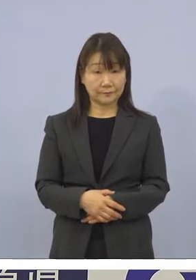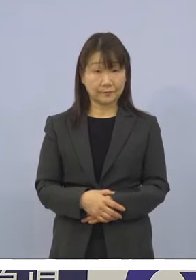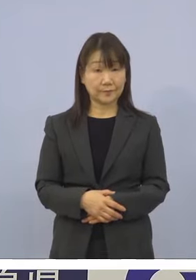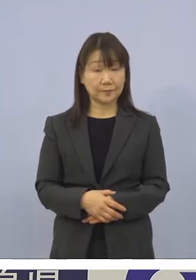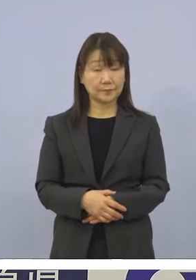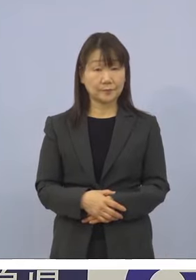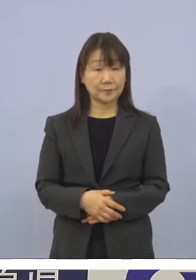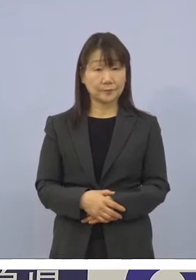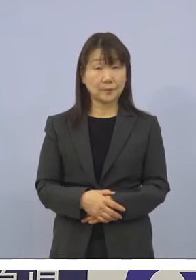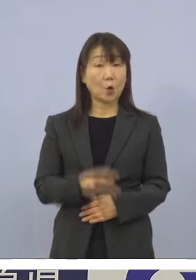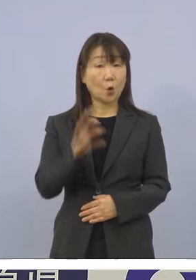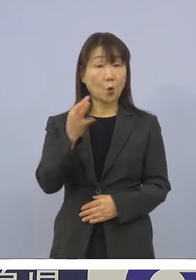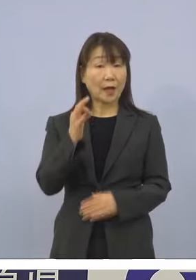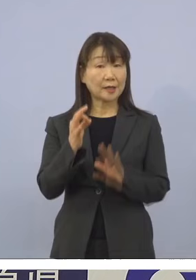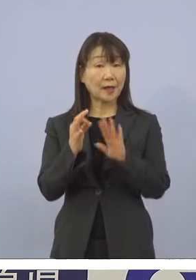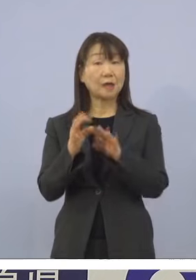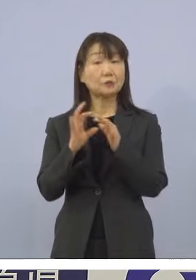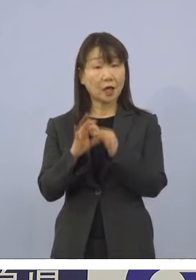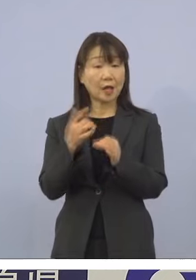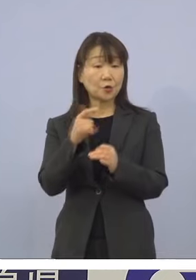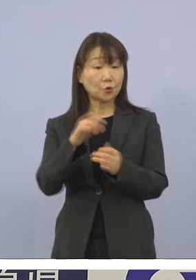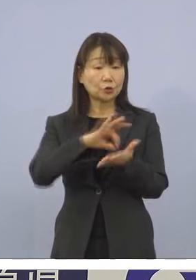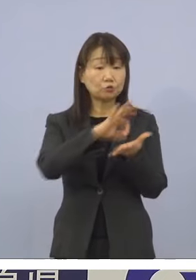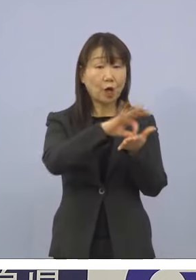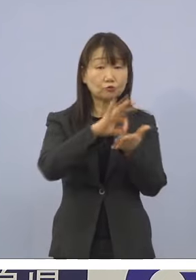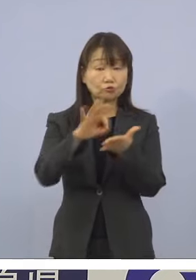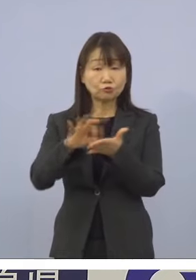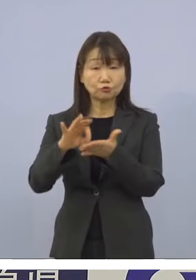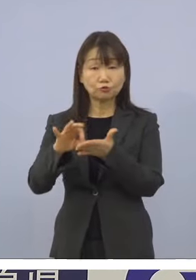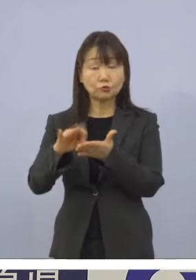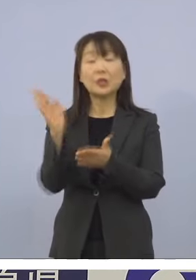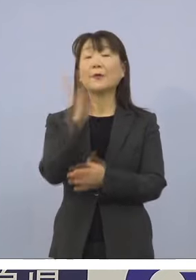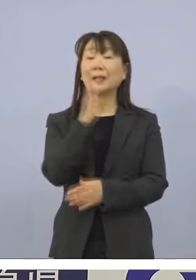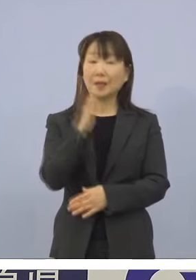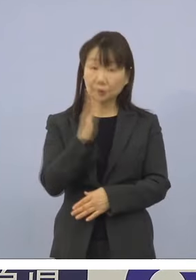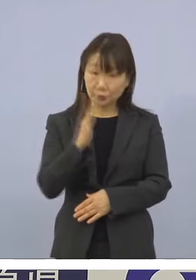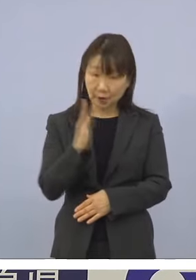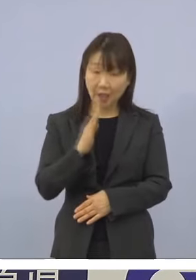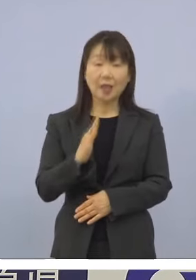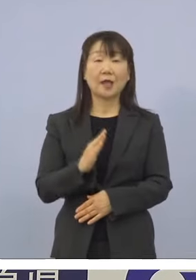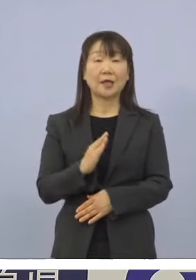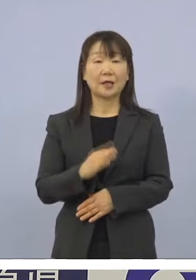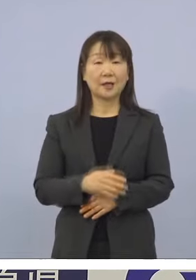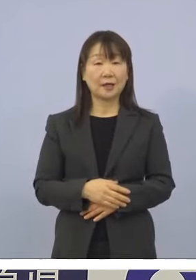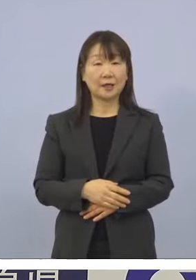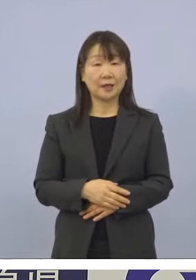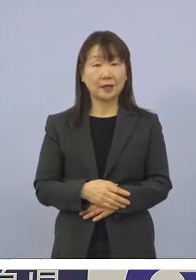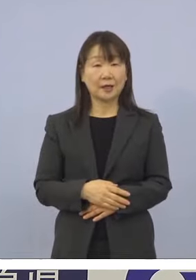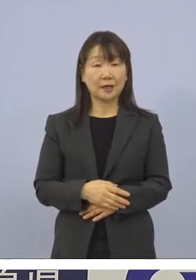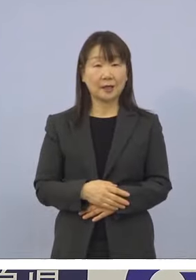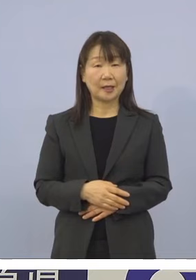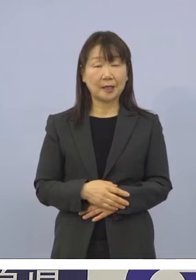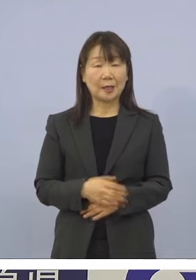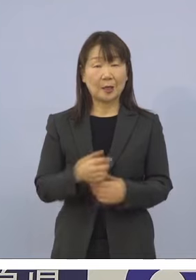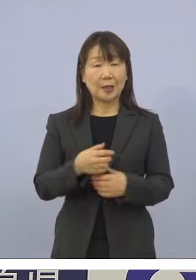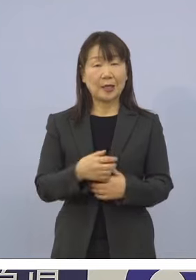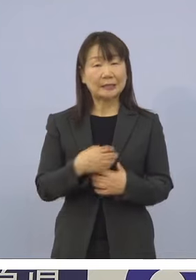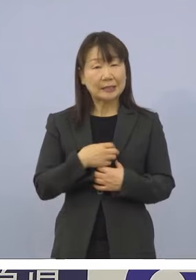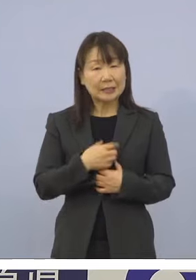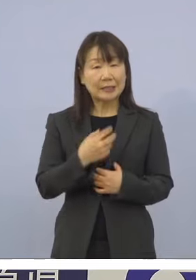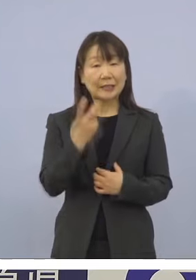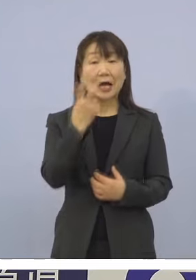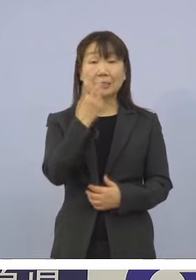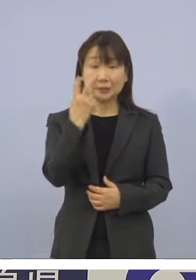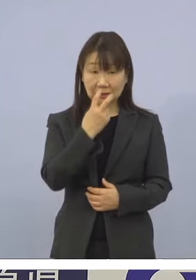なんていうんだろう、お金があるからいろんなものに使うんだと、まあ、こういうことではなくて、そういった危機管理ということ